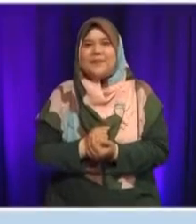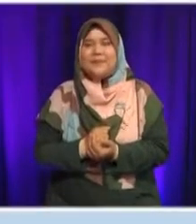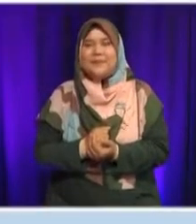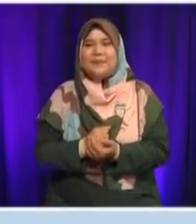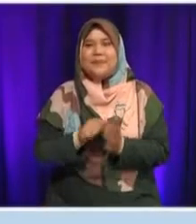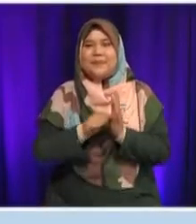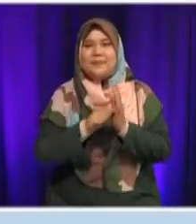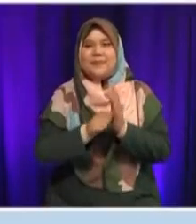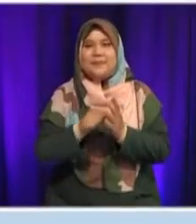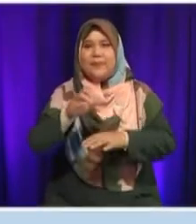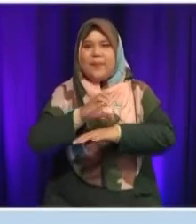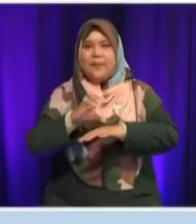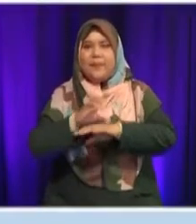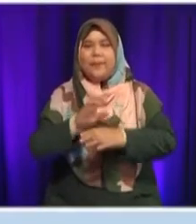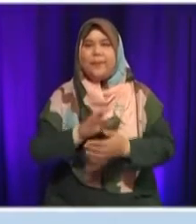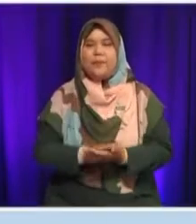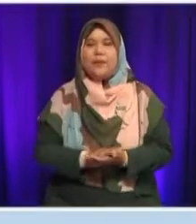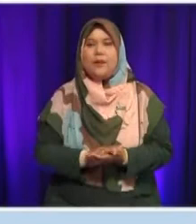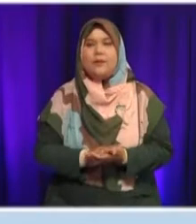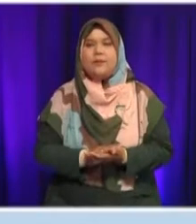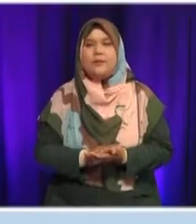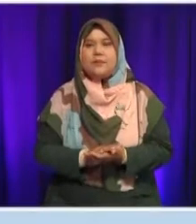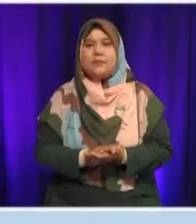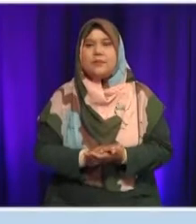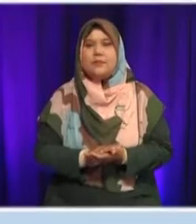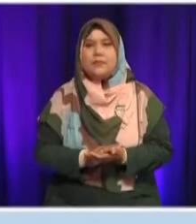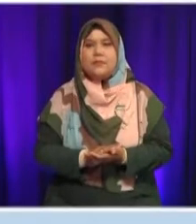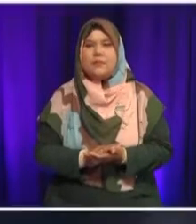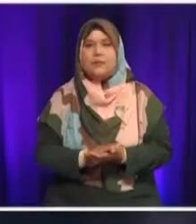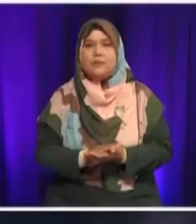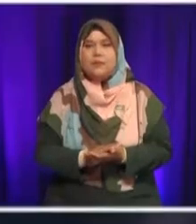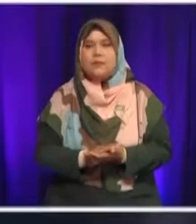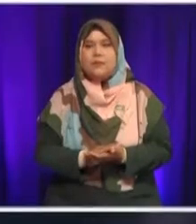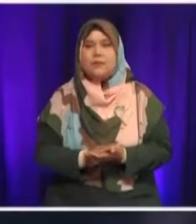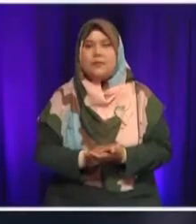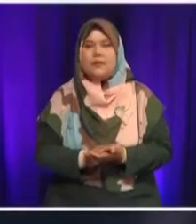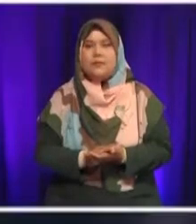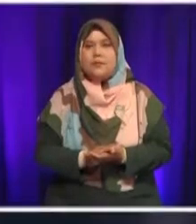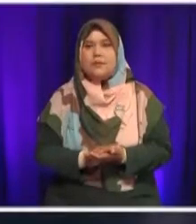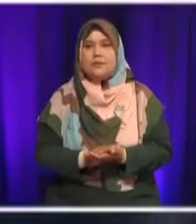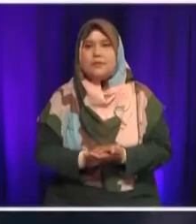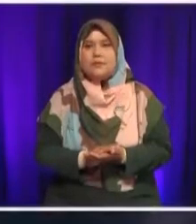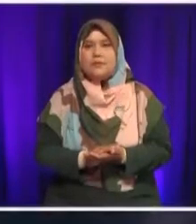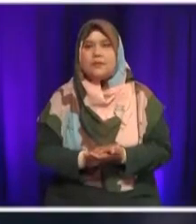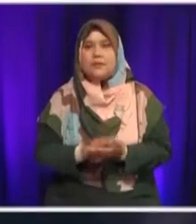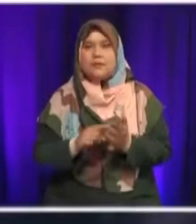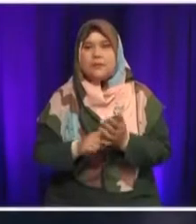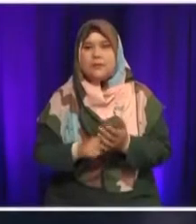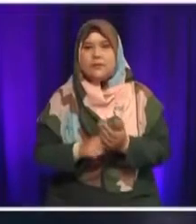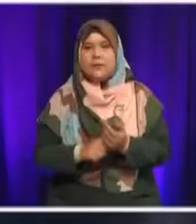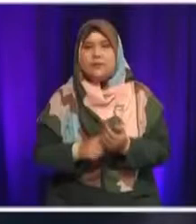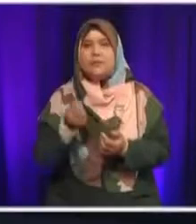di yang digunakan seperti yang di depan tuh Yang ini untuk mata